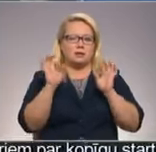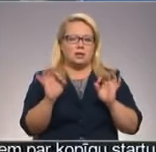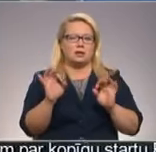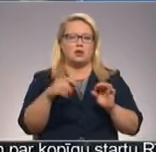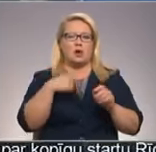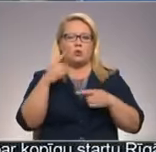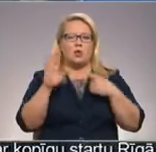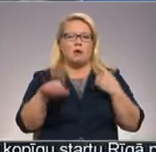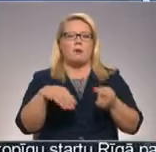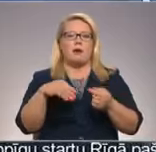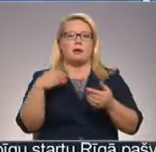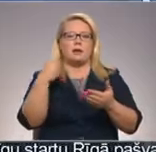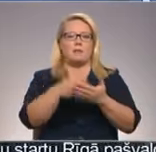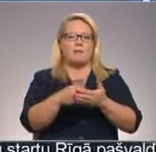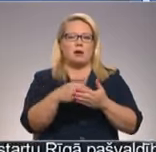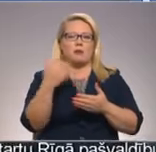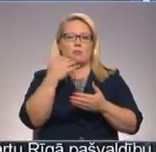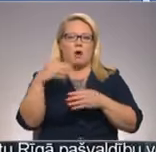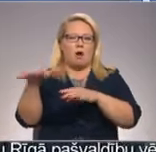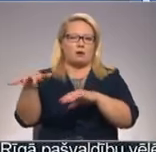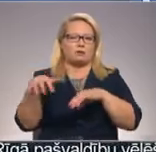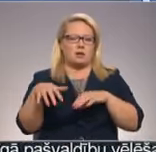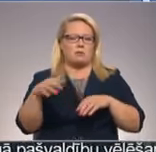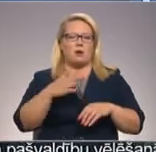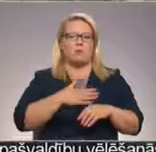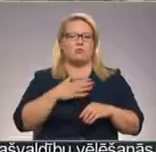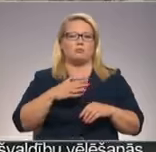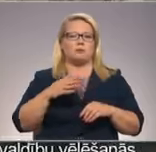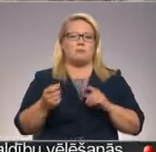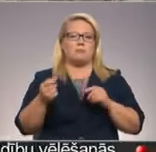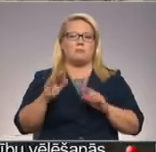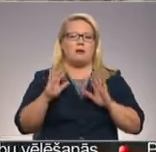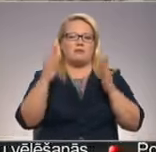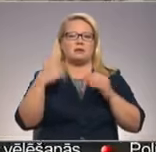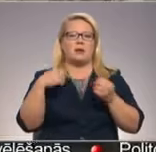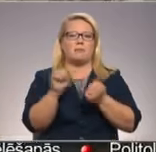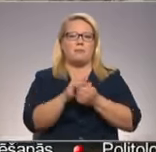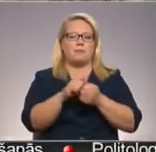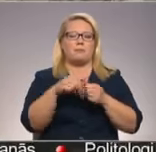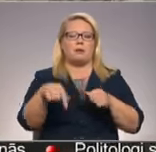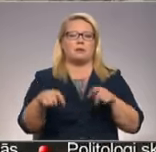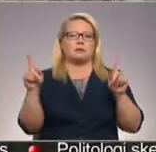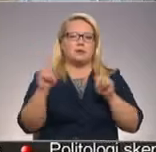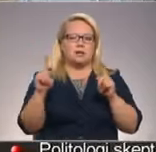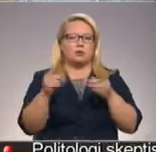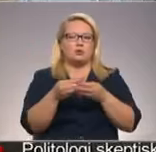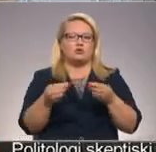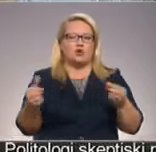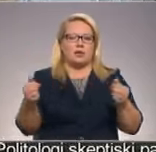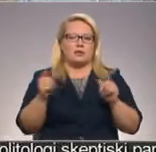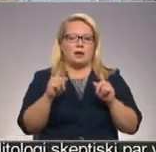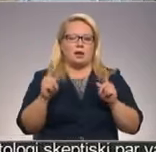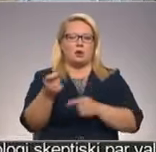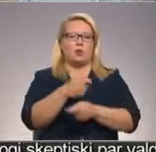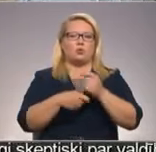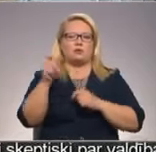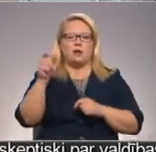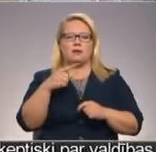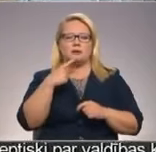runa par ekoloģiju, tad iepērkam arī no ārzemēm. Mūsu reģionam vismaz paveicies to, ka mums ir šis papīrs un viņam ir šķiedra. Uzņēmējs skaidro,